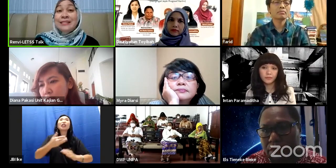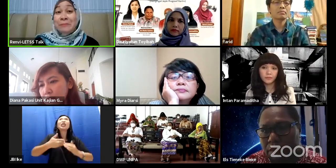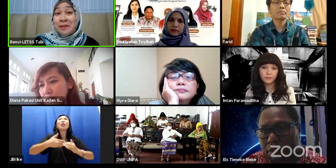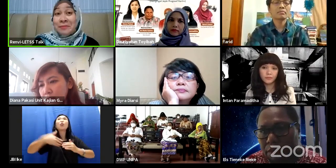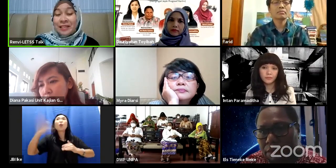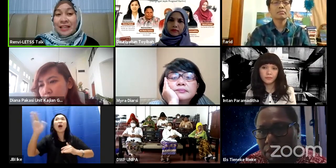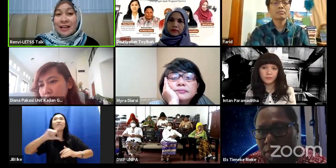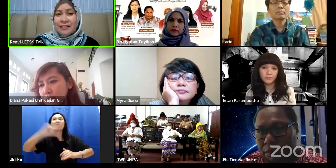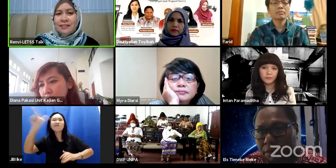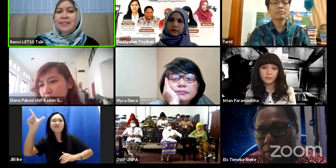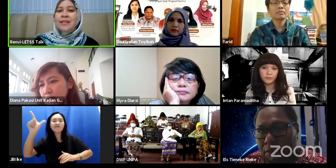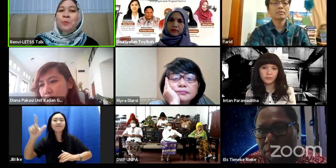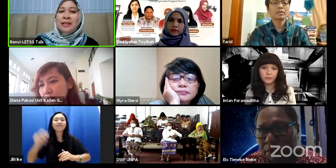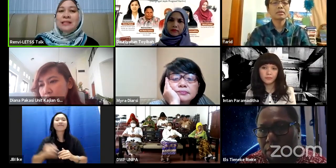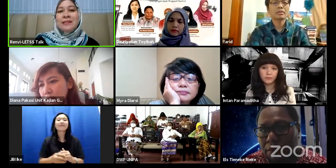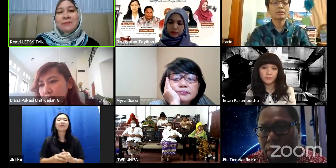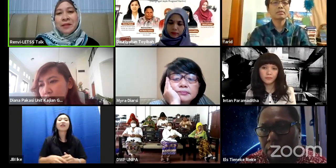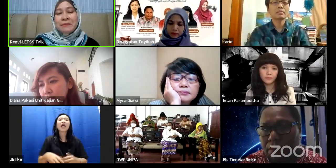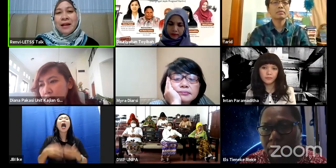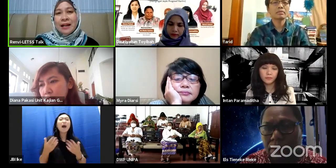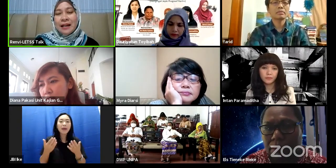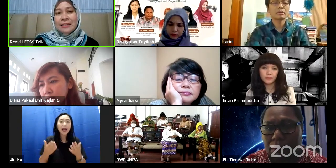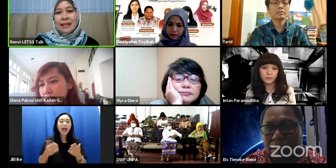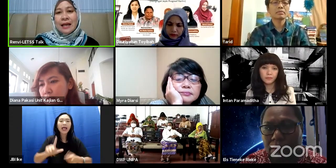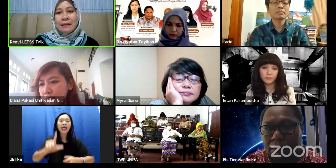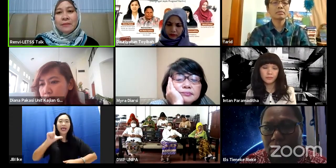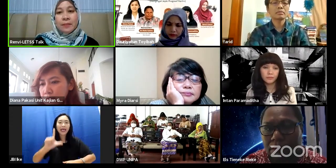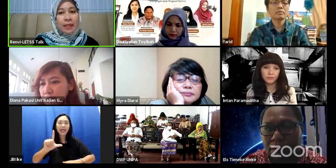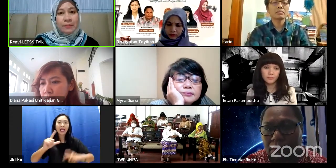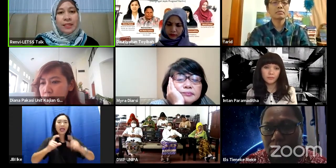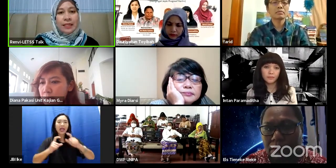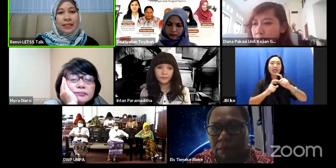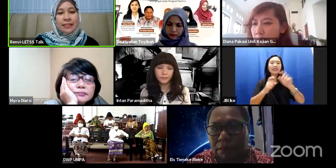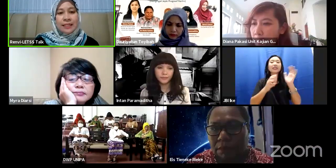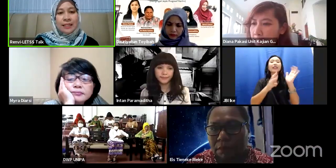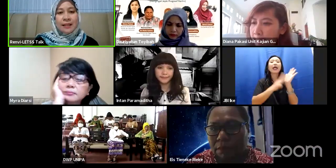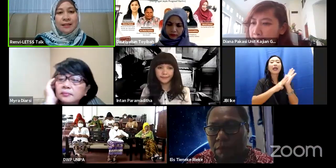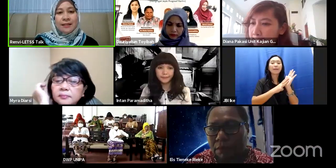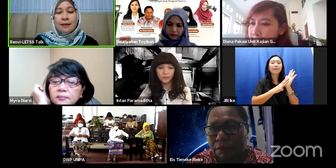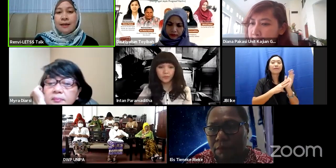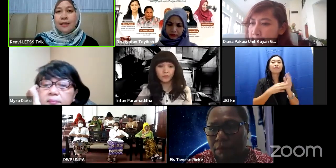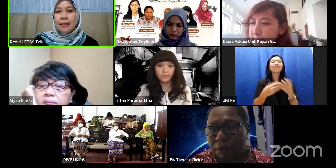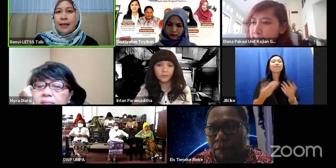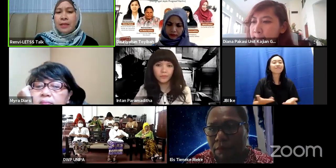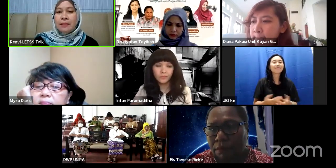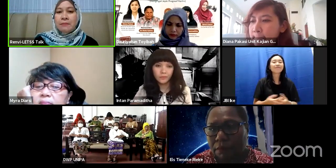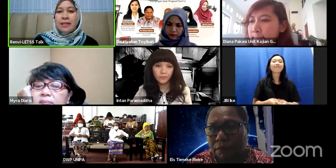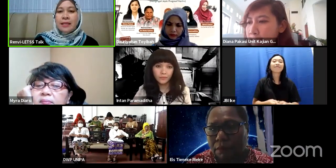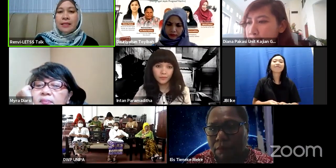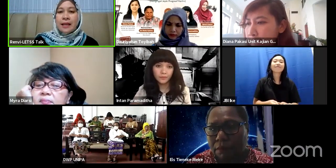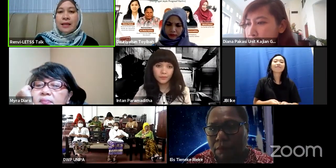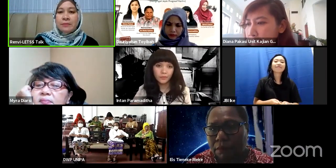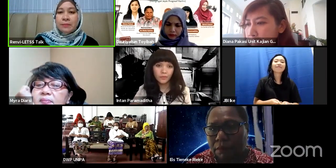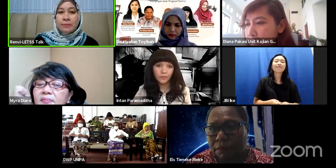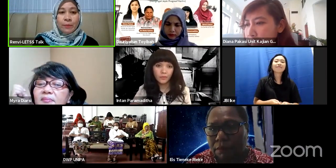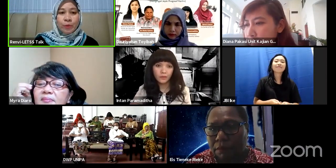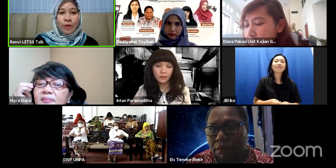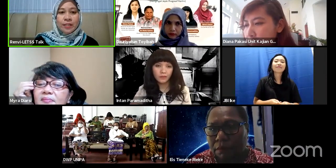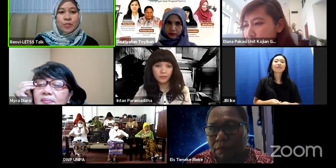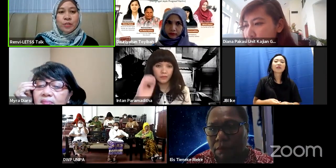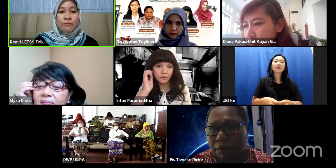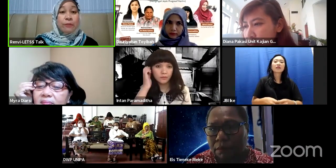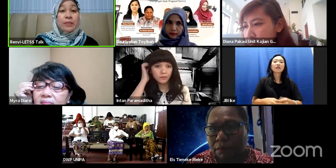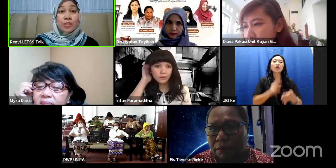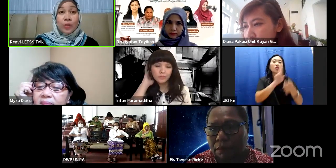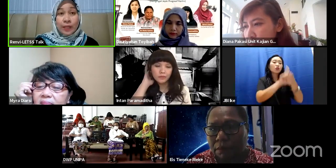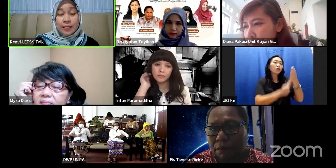Kemudian kita akan sampai di pertanyaan sejauh mana sih perkembangan dalam lembaga pendidikan tinggi kita terkait makin banyaknya akademisi